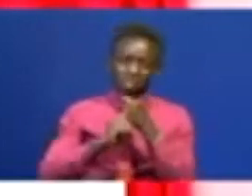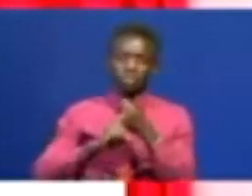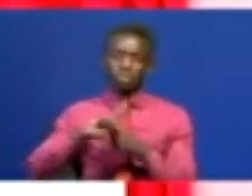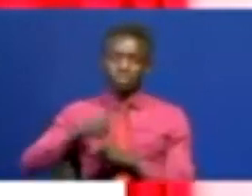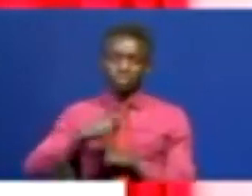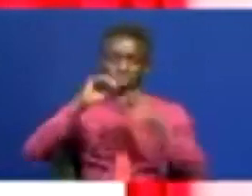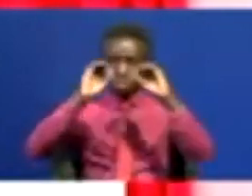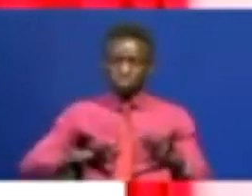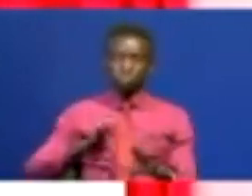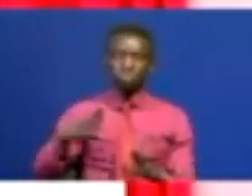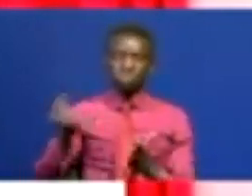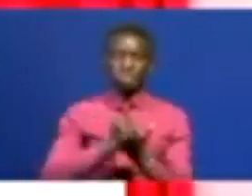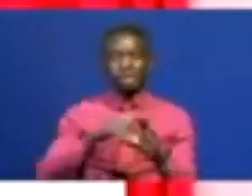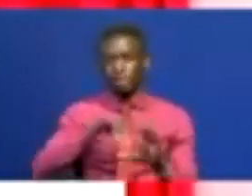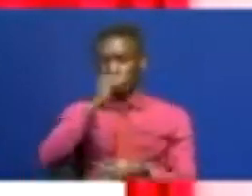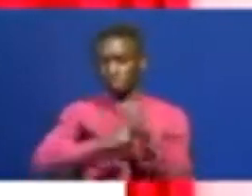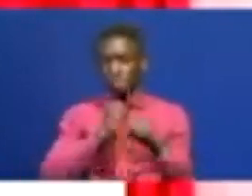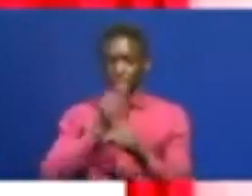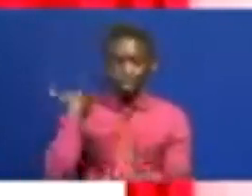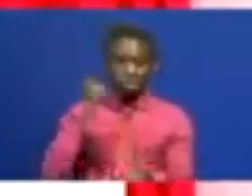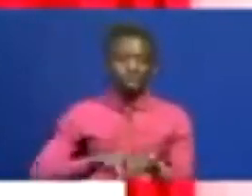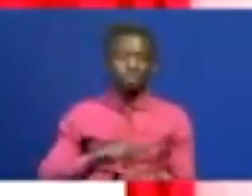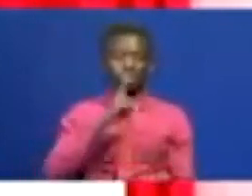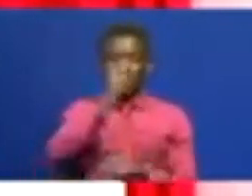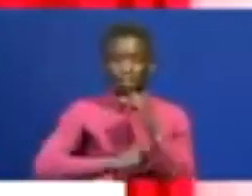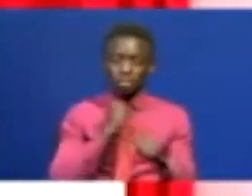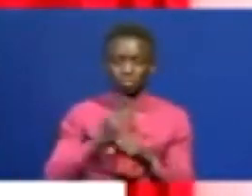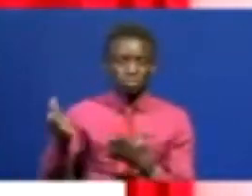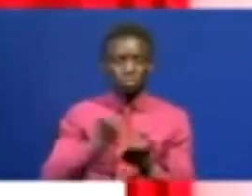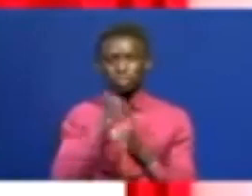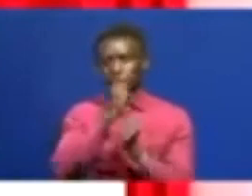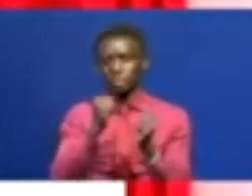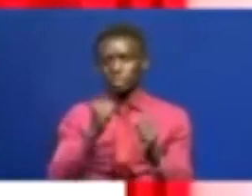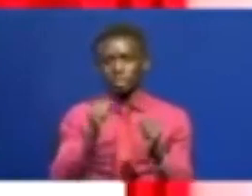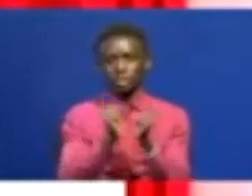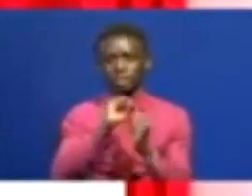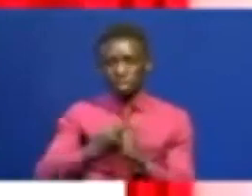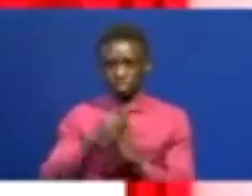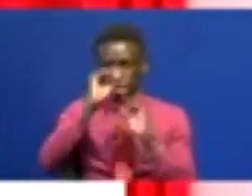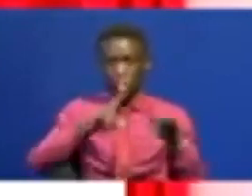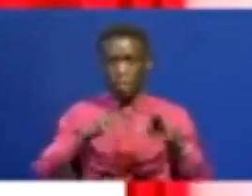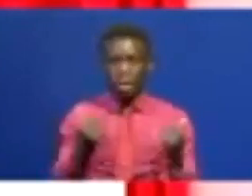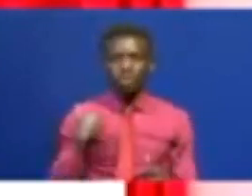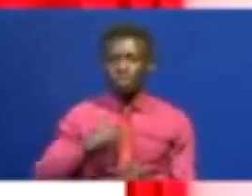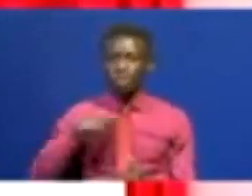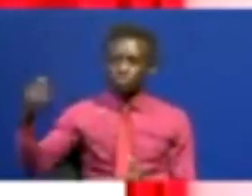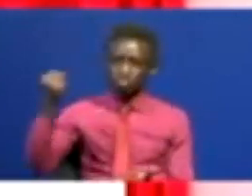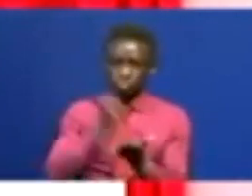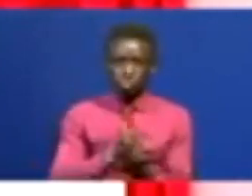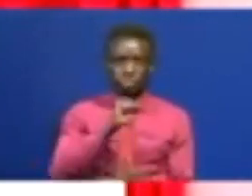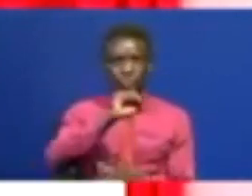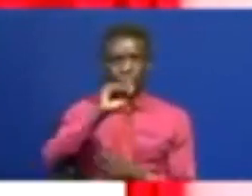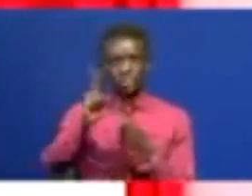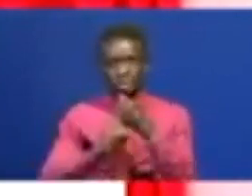wengi waliajiriwa walikuwa walimu 10,000 in 1 year. This time we have hired 56,000 teachers in 1 year.